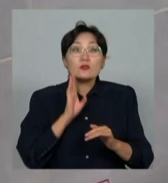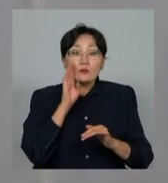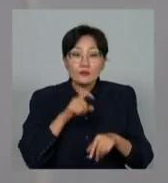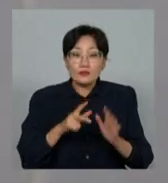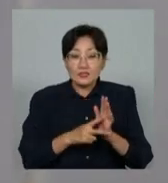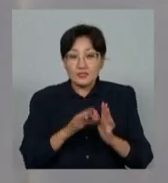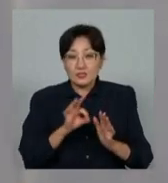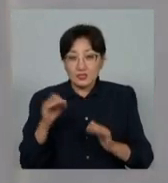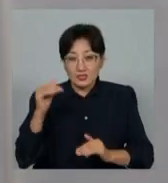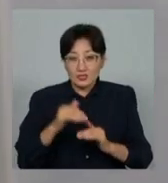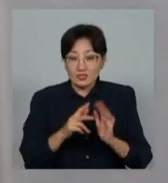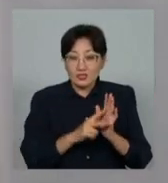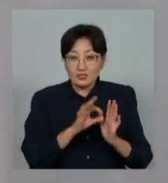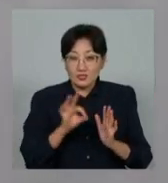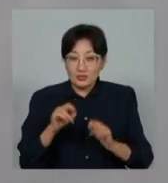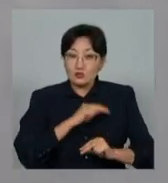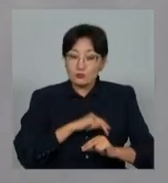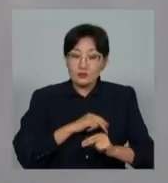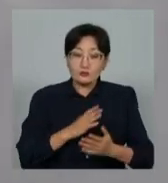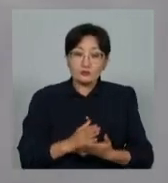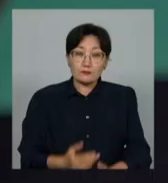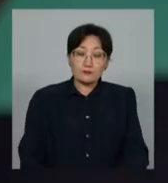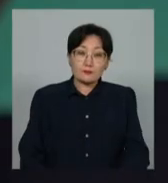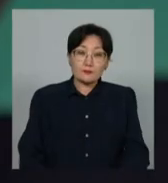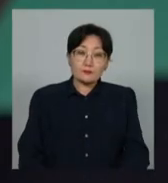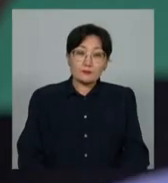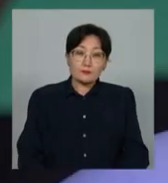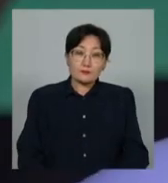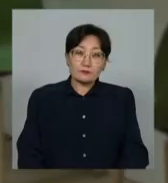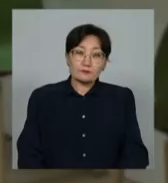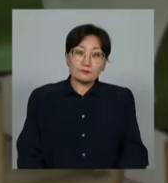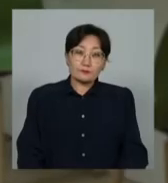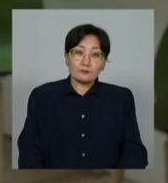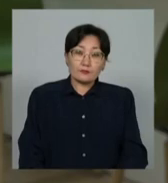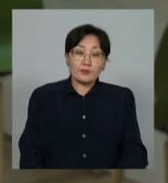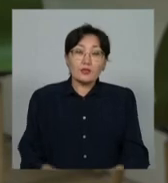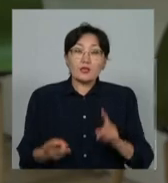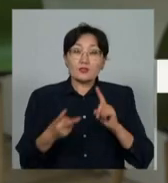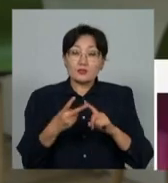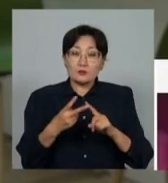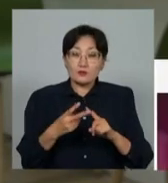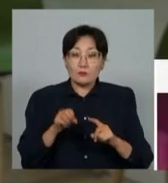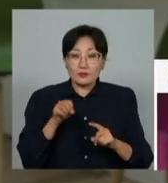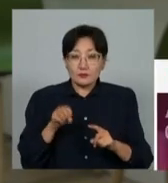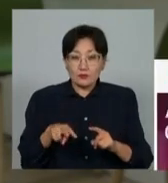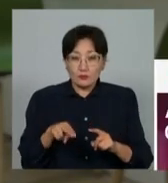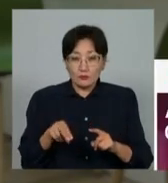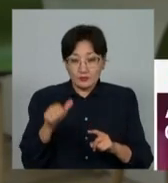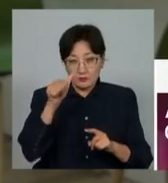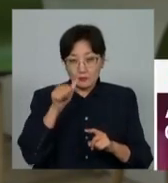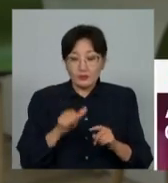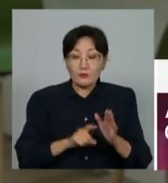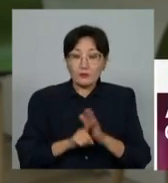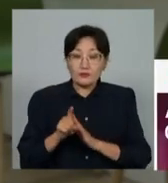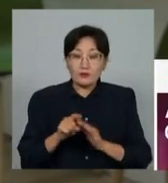8-ден кешкі 8-ге дейін жұмыс жасайды. 2-ші сәуірден бастап вакцинациялау